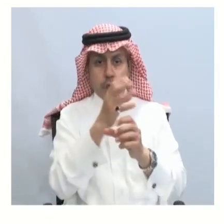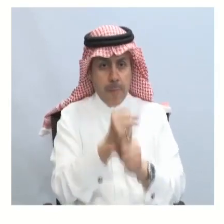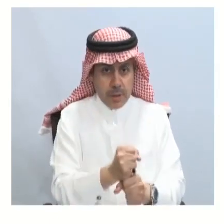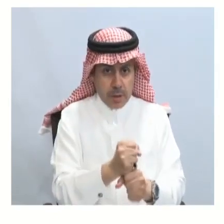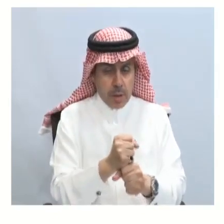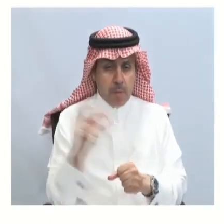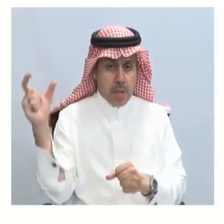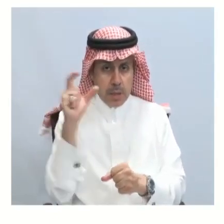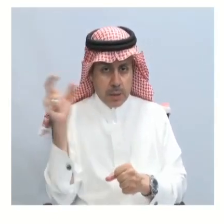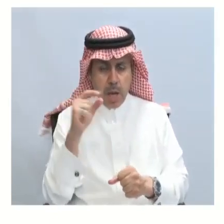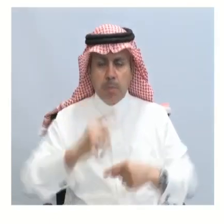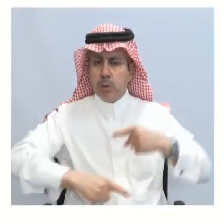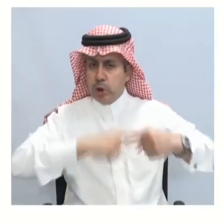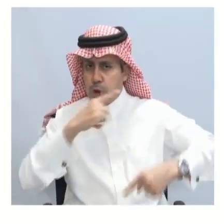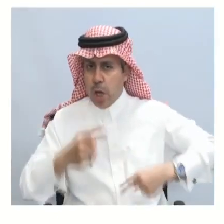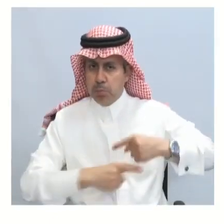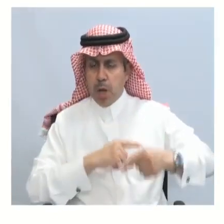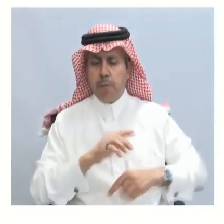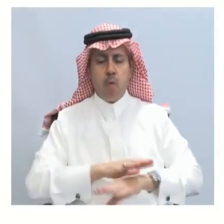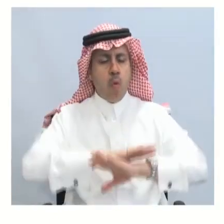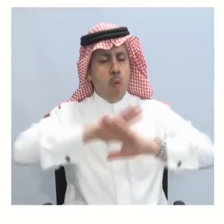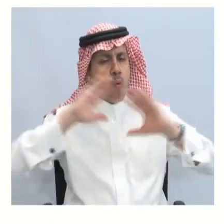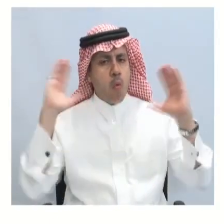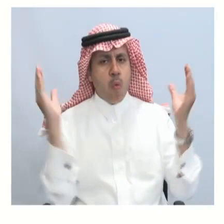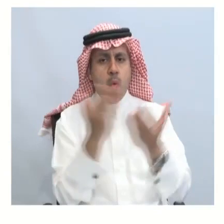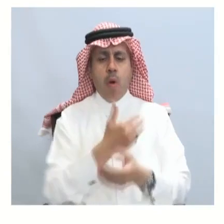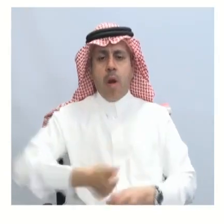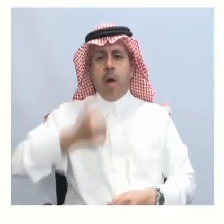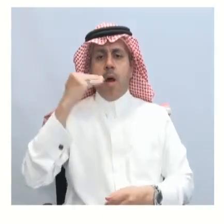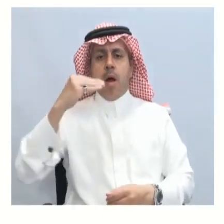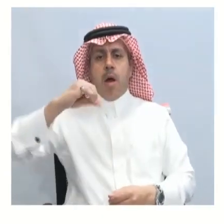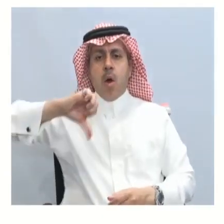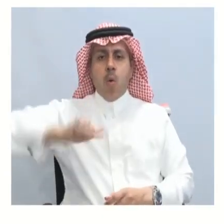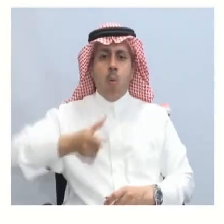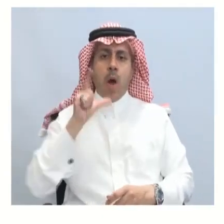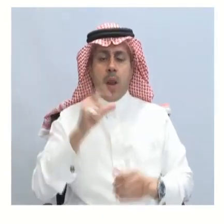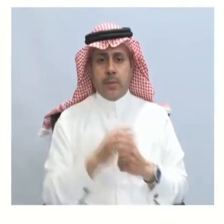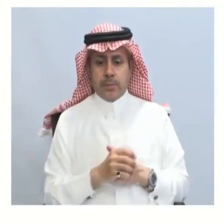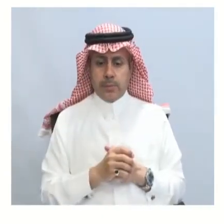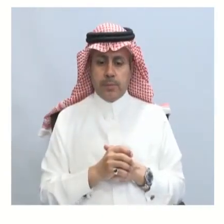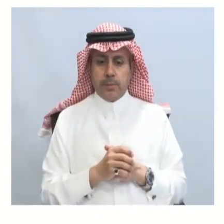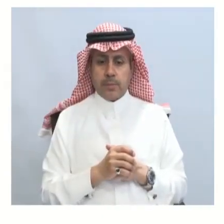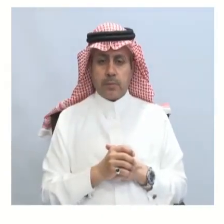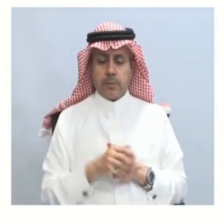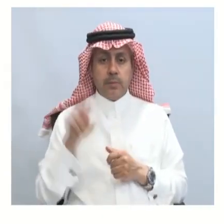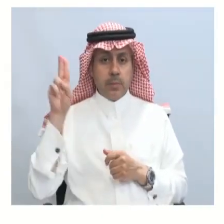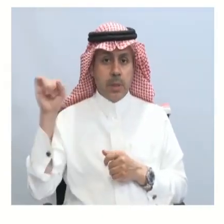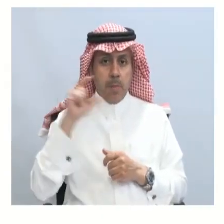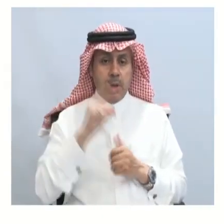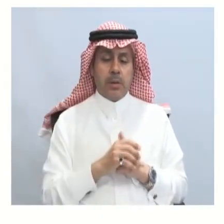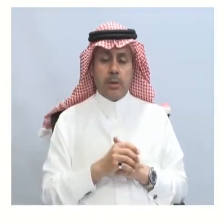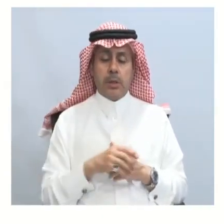جميع الاحوال حتى يموت المرء حتى يموت المرء عليه وفي هذا التمهيد